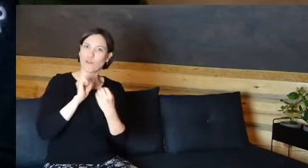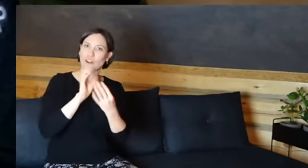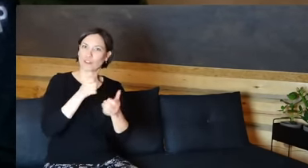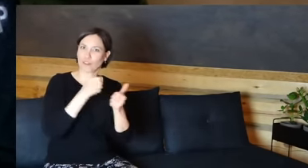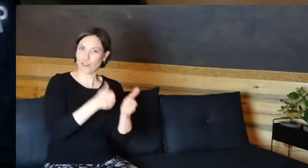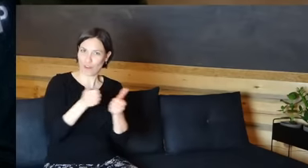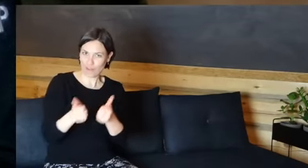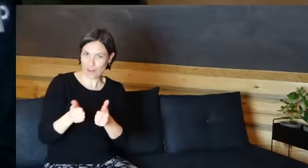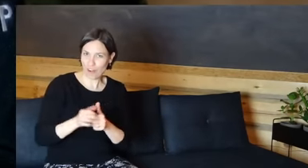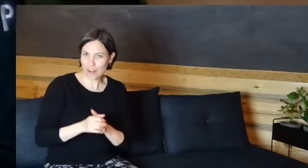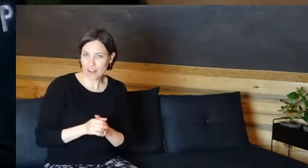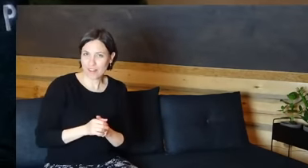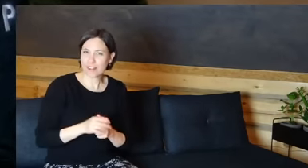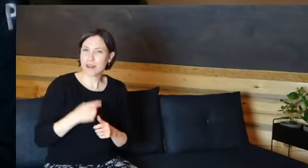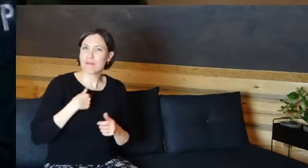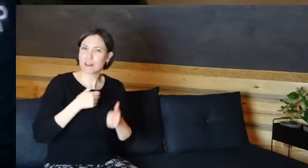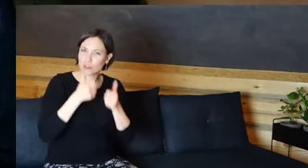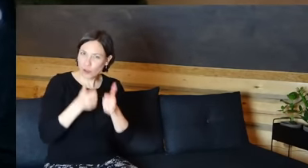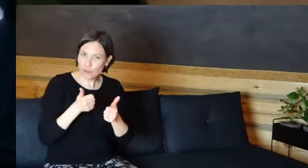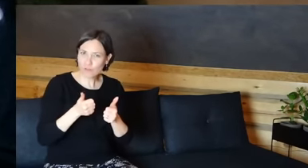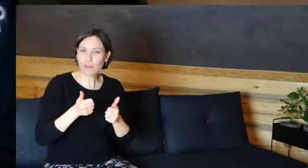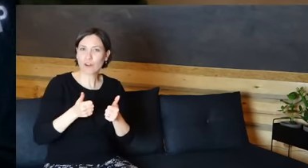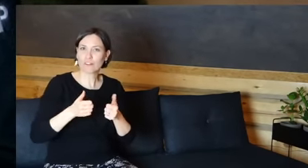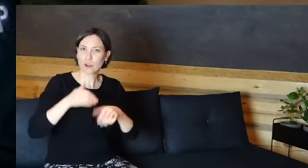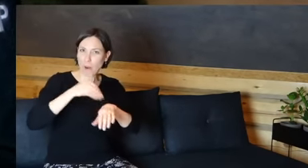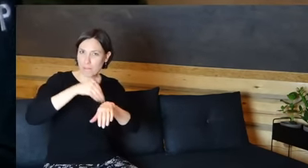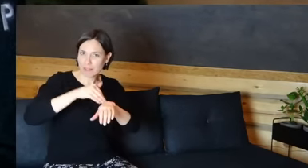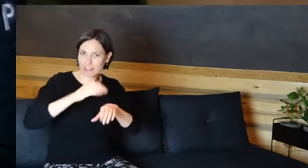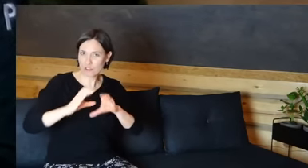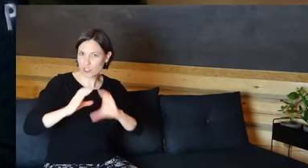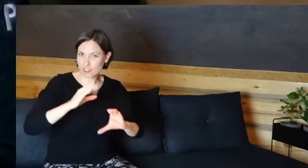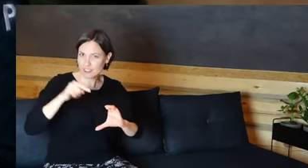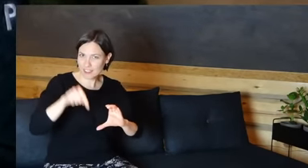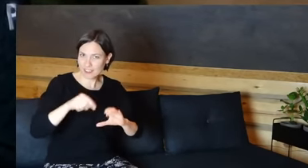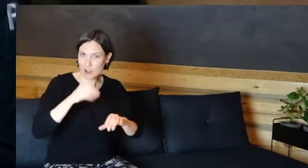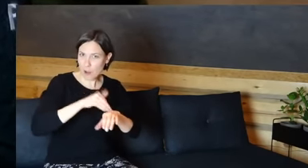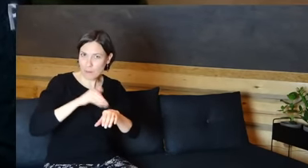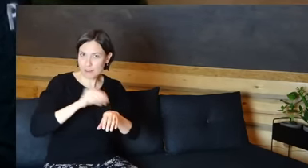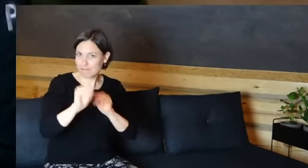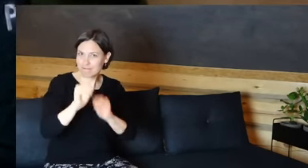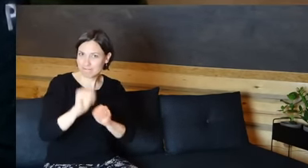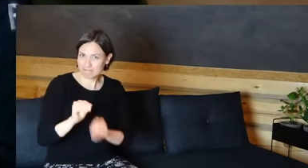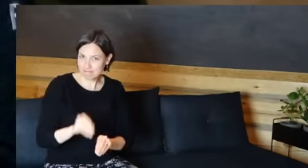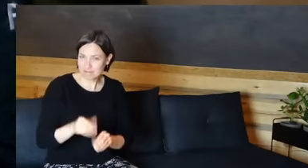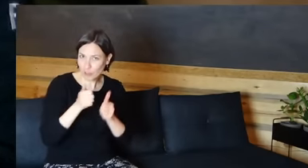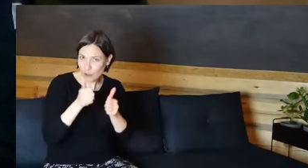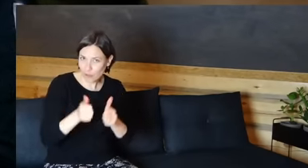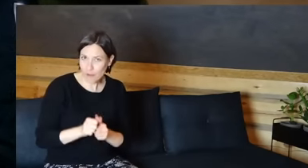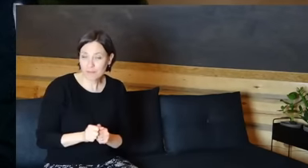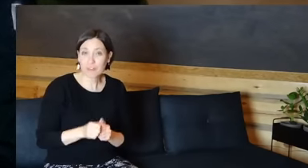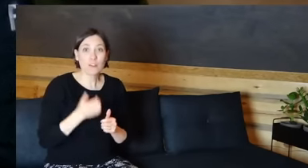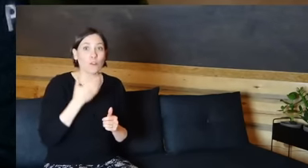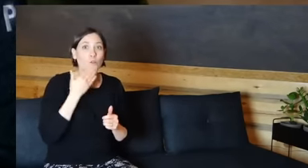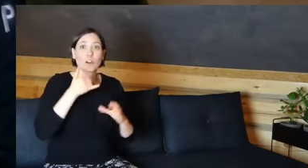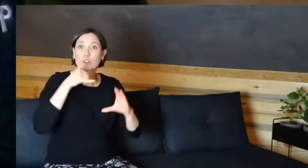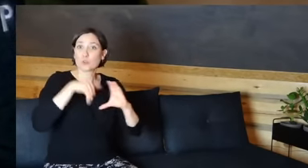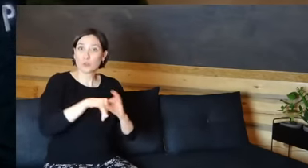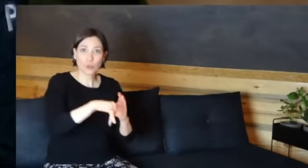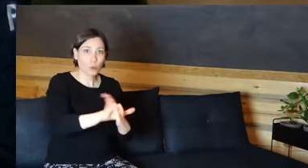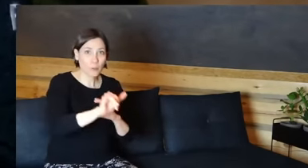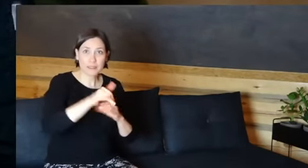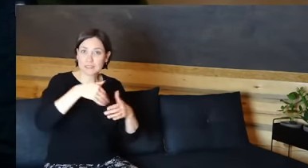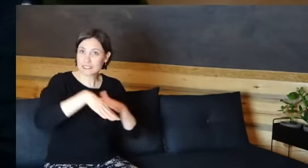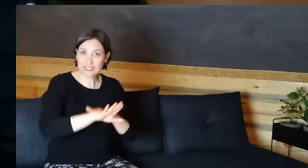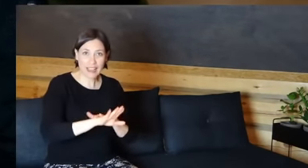vuorovaikutuksellisena ja me toivotaan näitä kommentteja paljon tänne. Kaikki ne, jotka ei ole kirjautuneena YouTubeen, ei voi